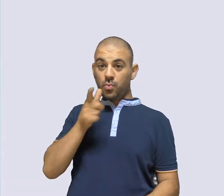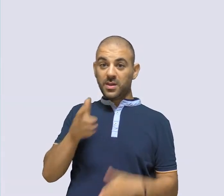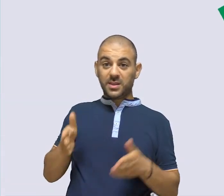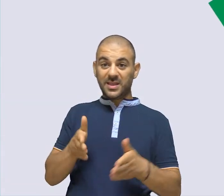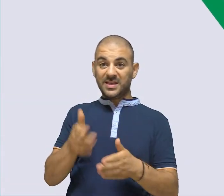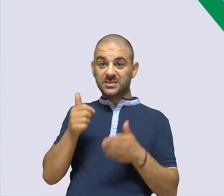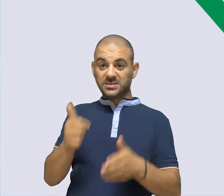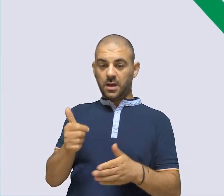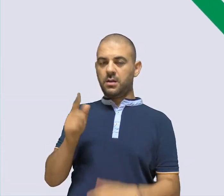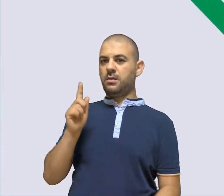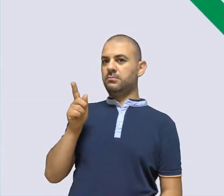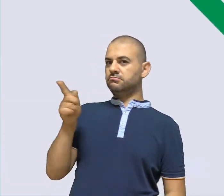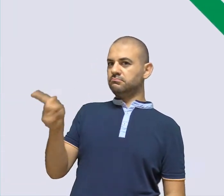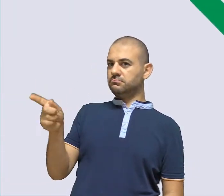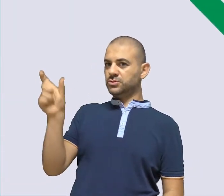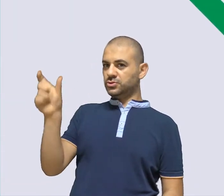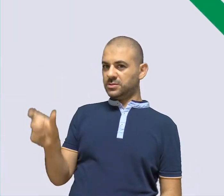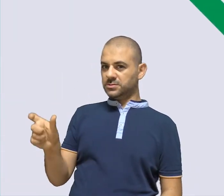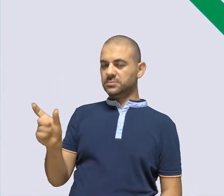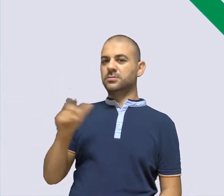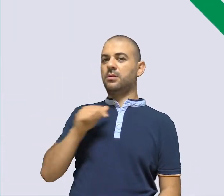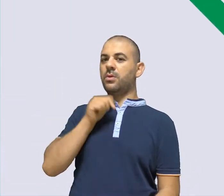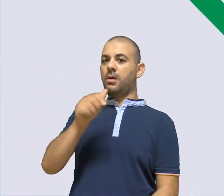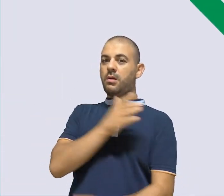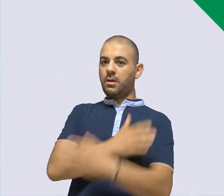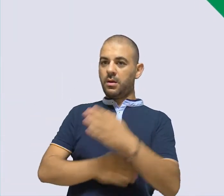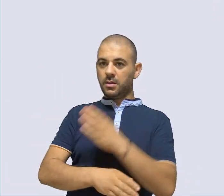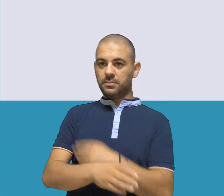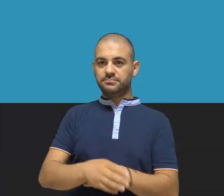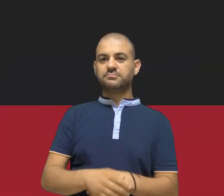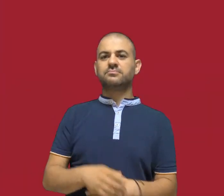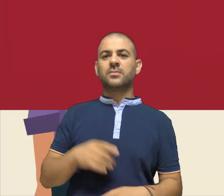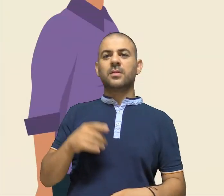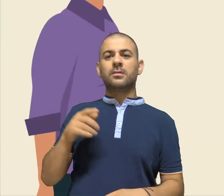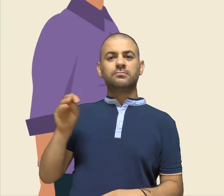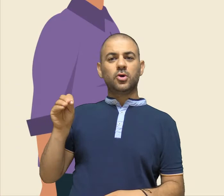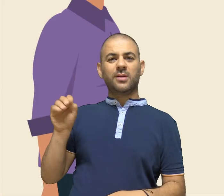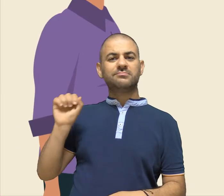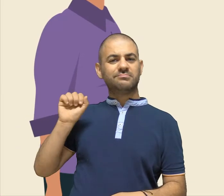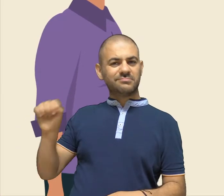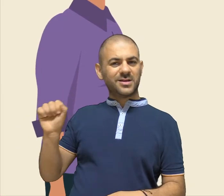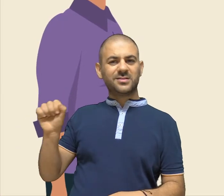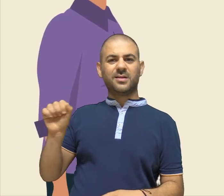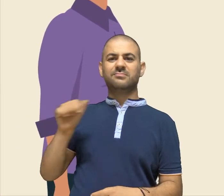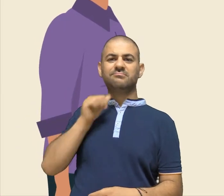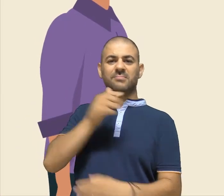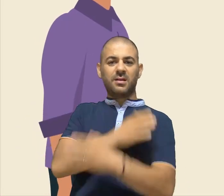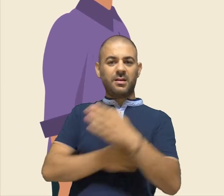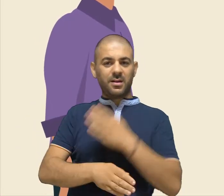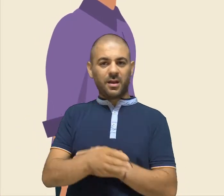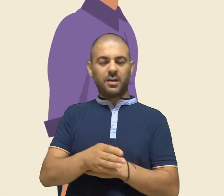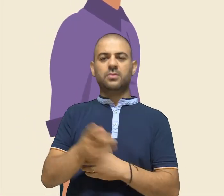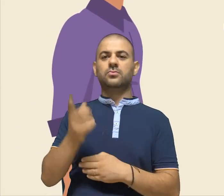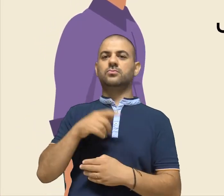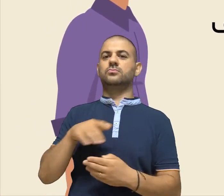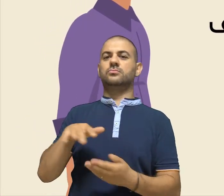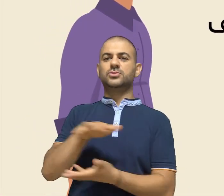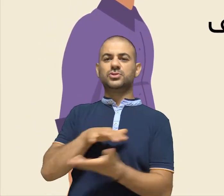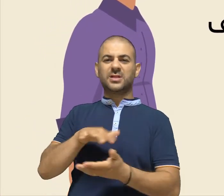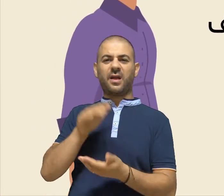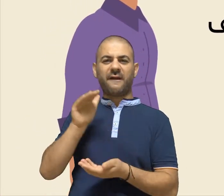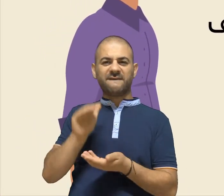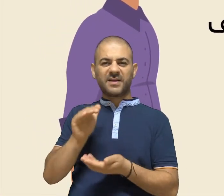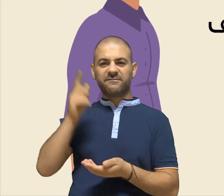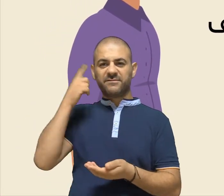أما الطريقة الصحيحة فهي أن نشير إلى الشخص أولاً ثم إلى الإعاقة، فنقول منى لديها إعاقة